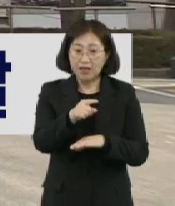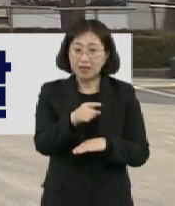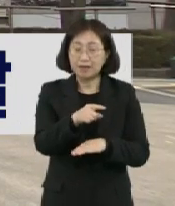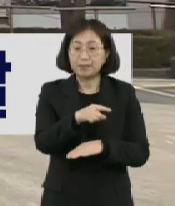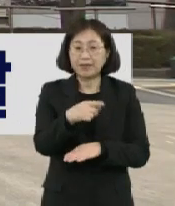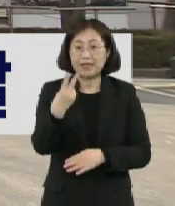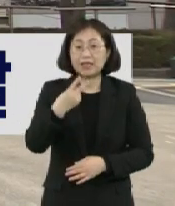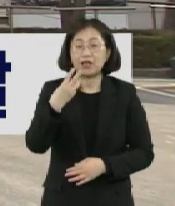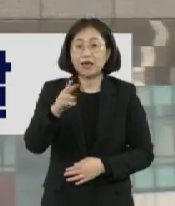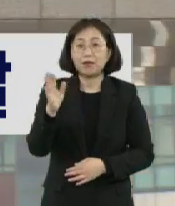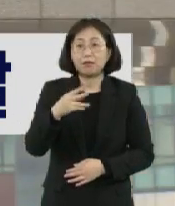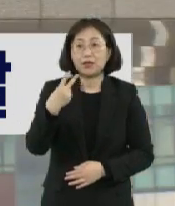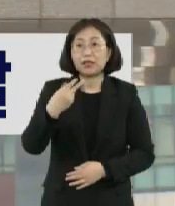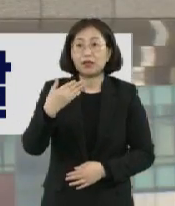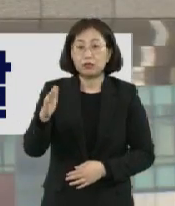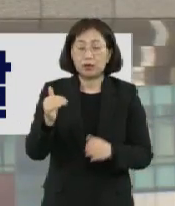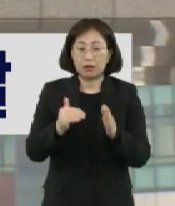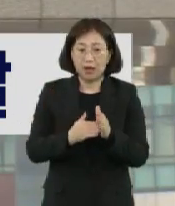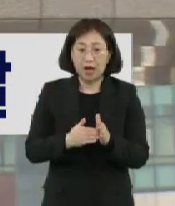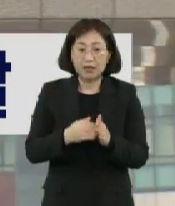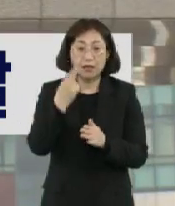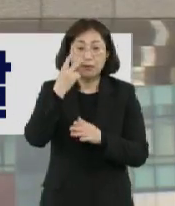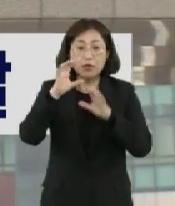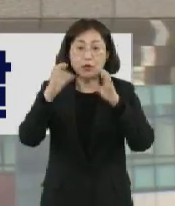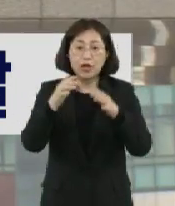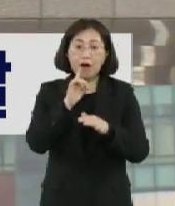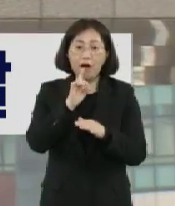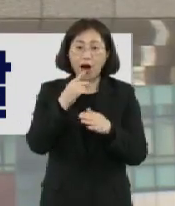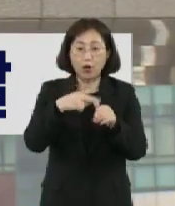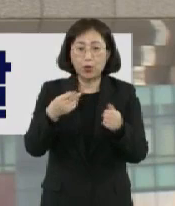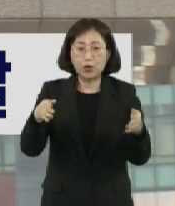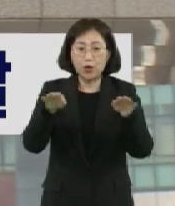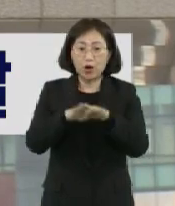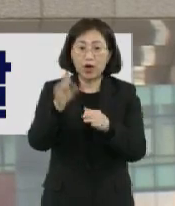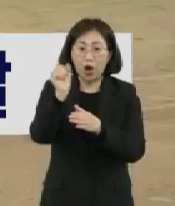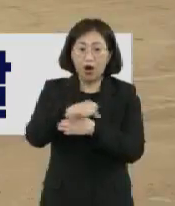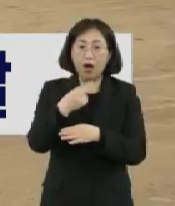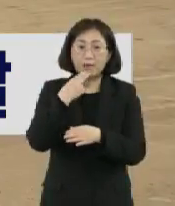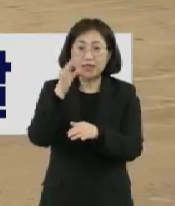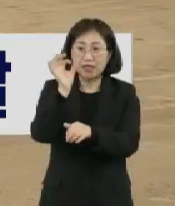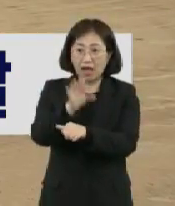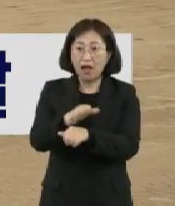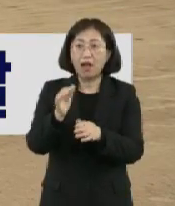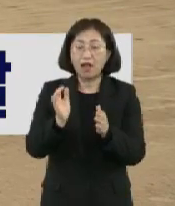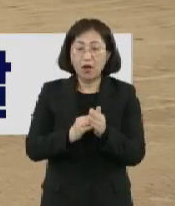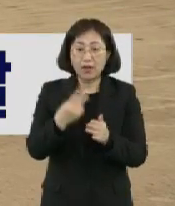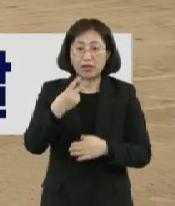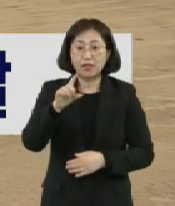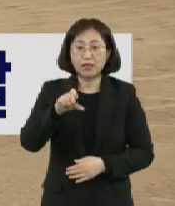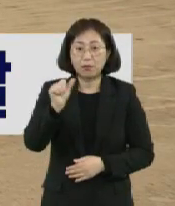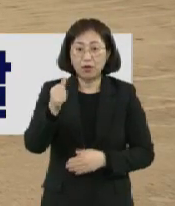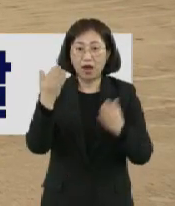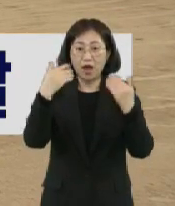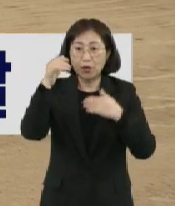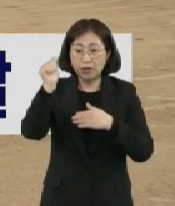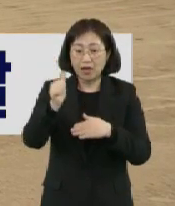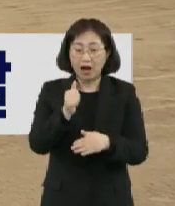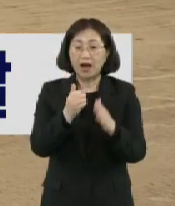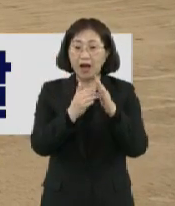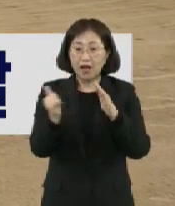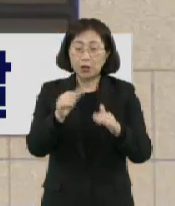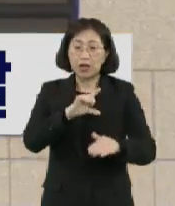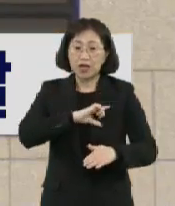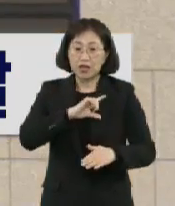지난 2003년부터 2009년까지 미국의 어학교육원 등을 허가 없이 사들이고 2015년엔 총장 가족 명의로 된